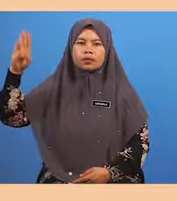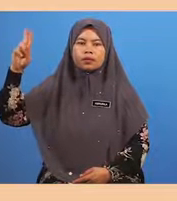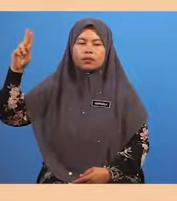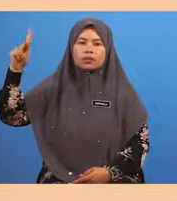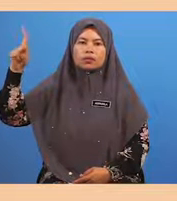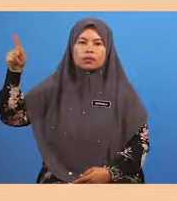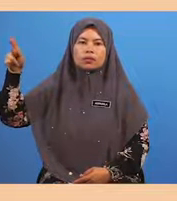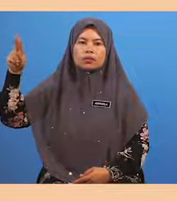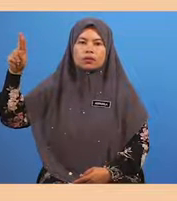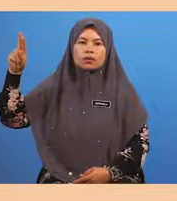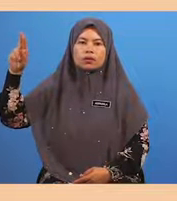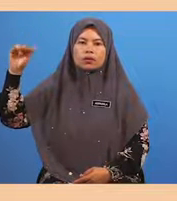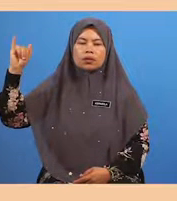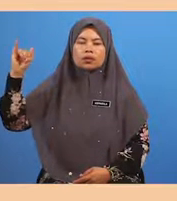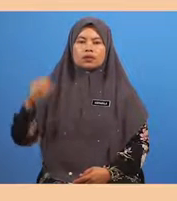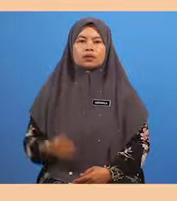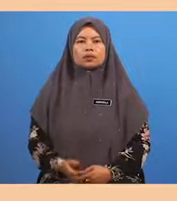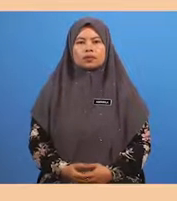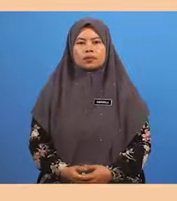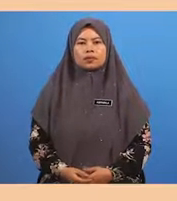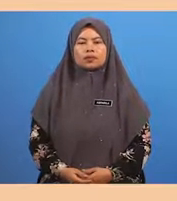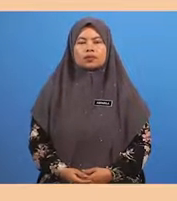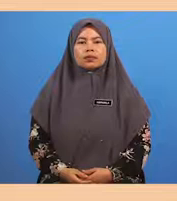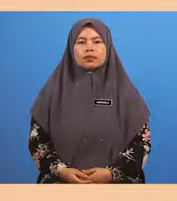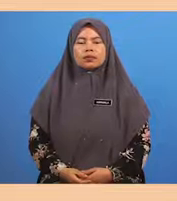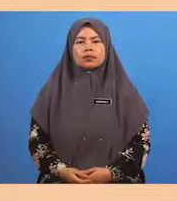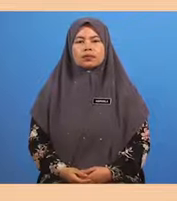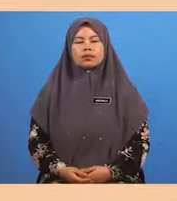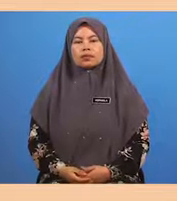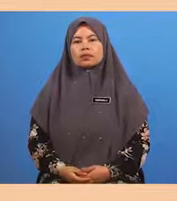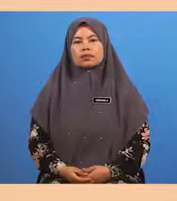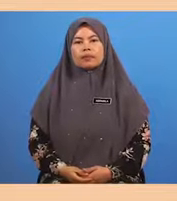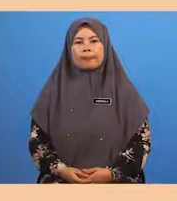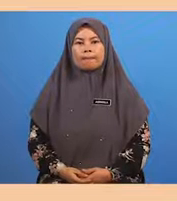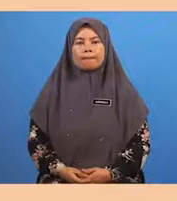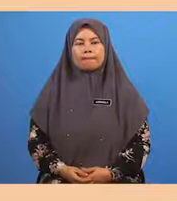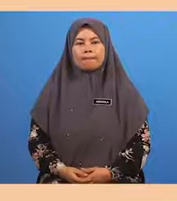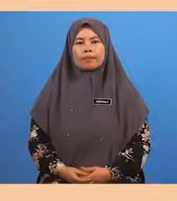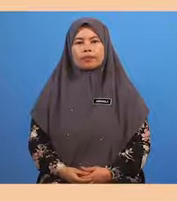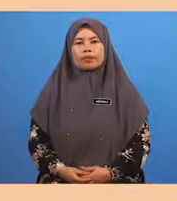yaqulu, ayyuma rajulid da'a li ghairi abihi wa huwa ya'lamuhu illa